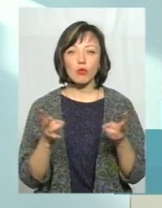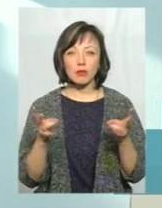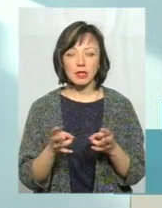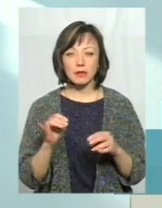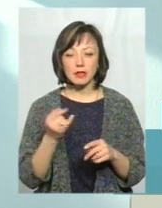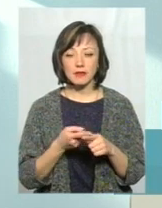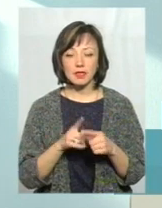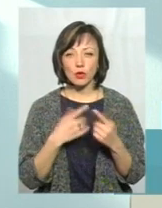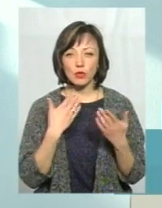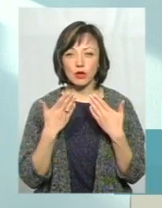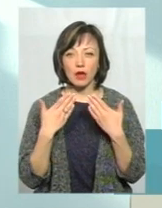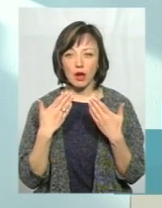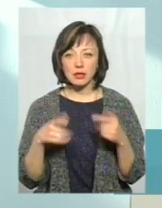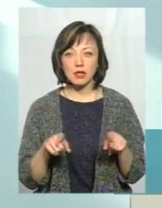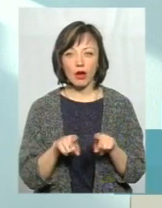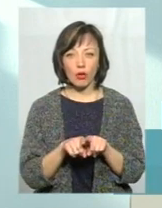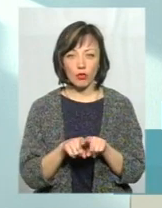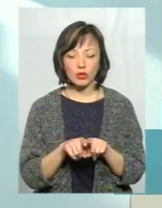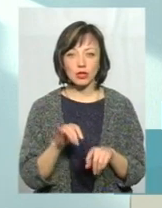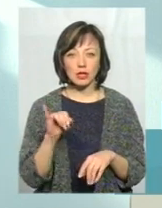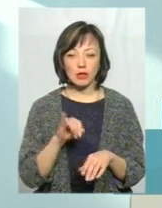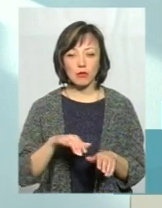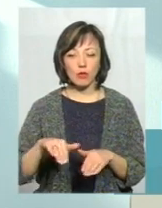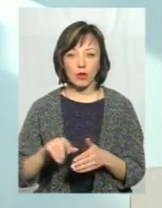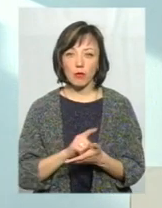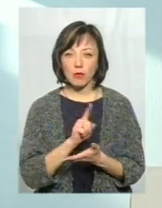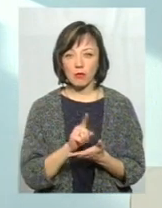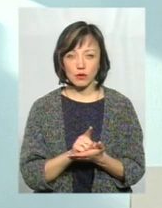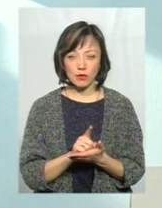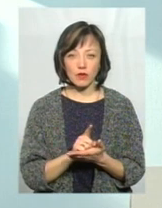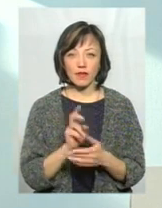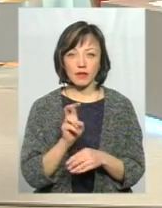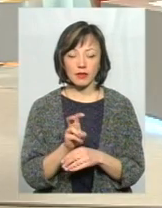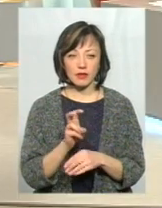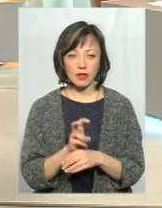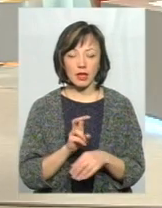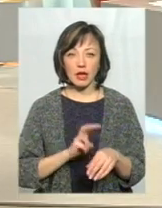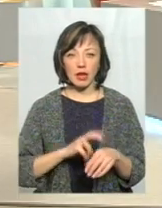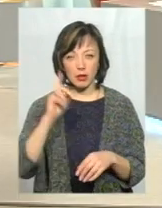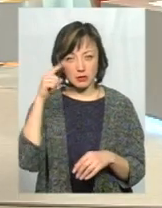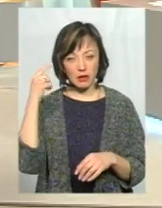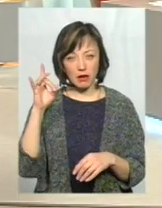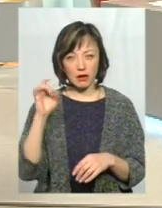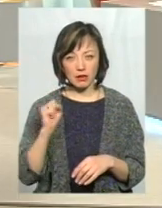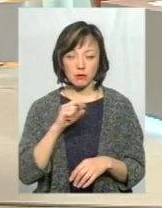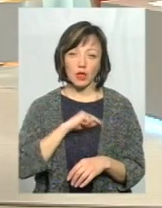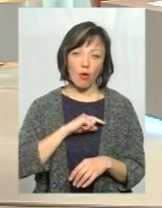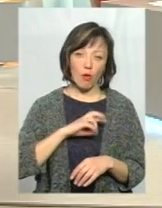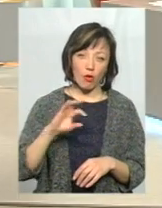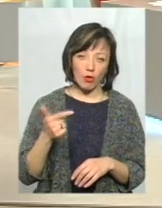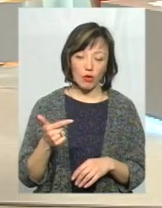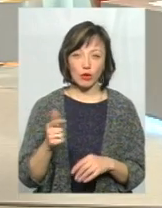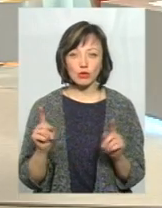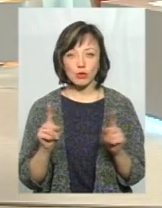і в цій комунікації також. І потім обов'язково відвідати лікаря-психіатра, психолога,